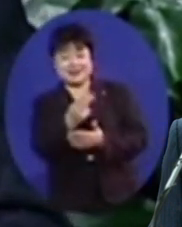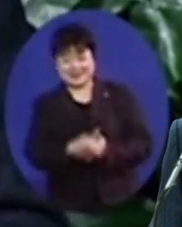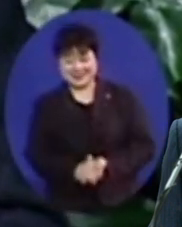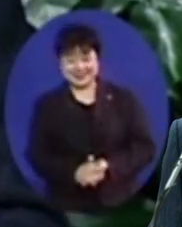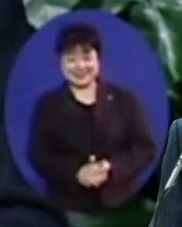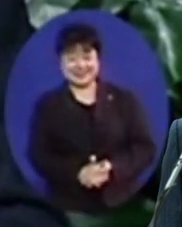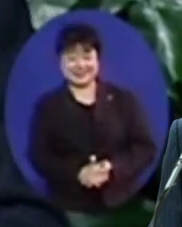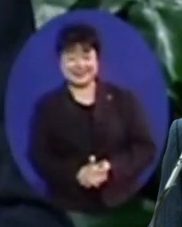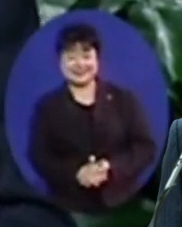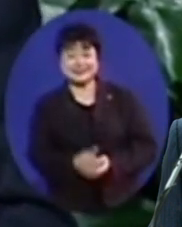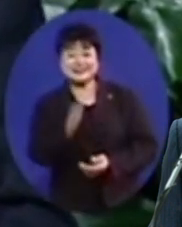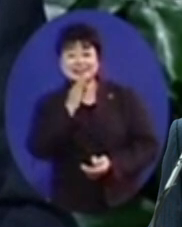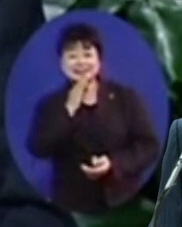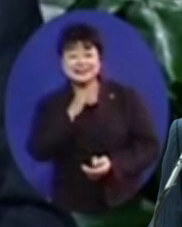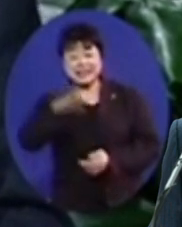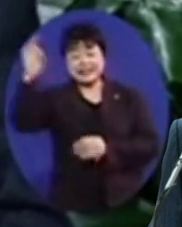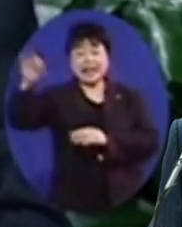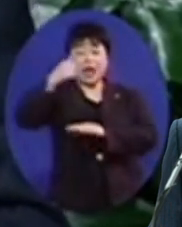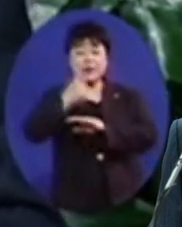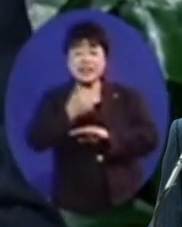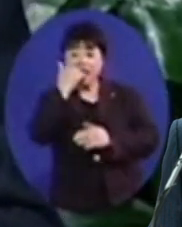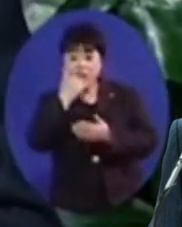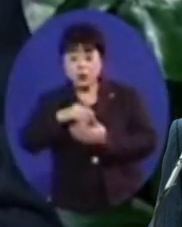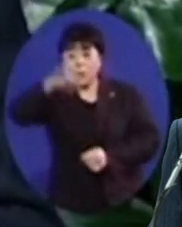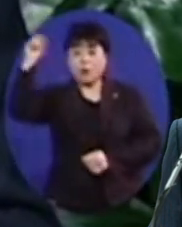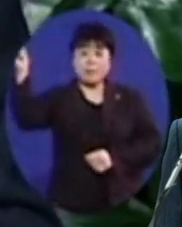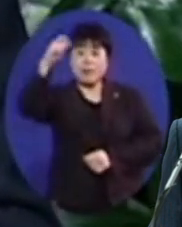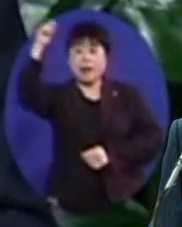같습니다. 다윗이 물맷돌로